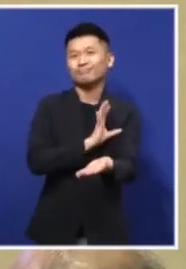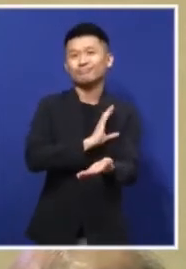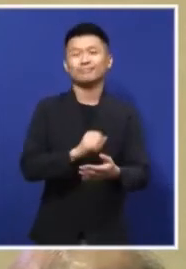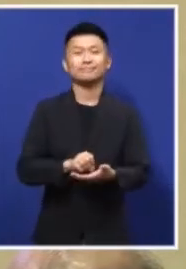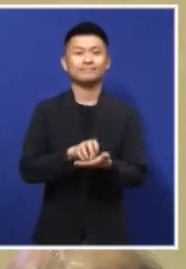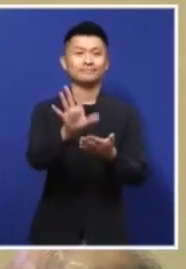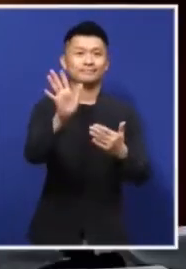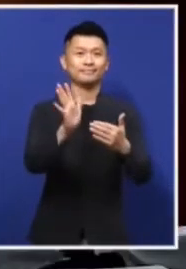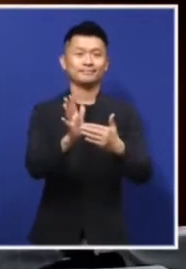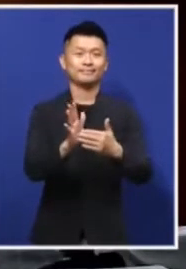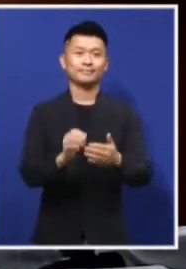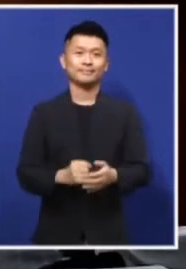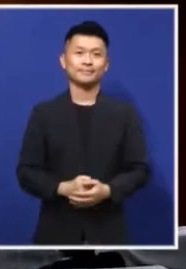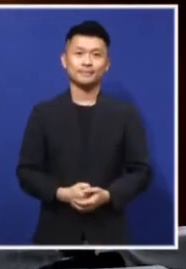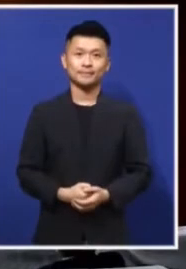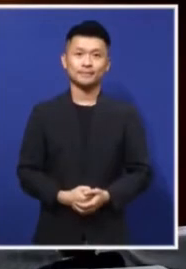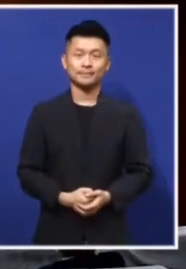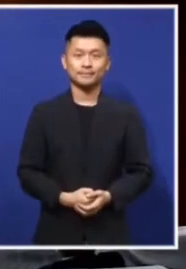谢。嗯，